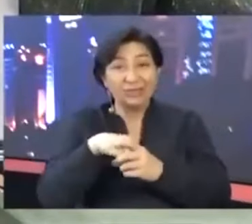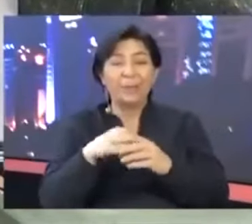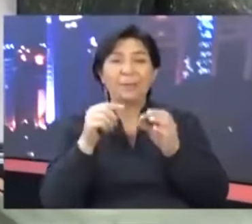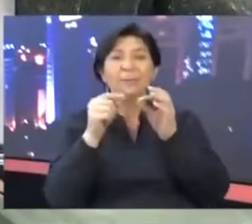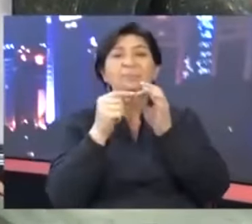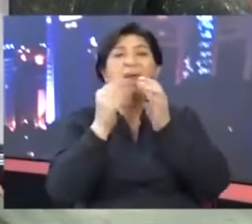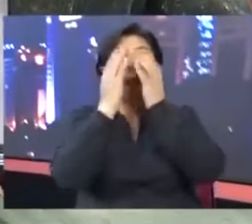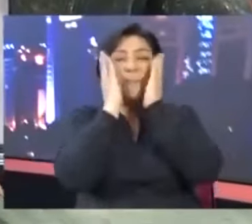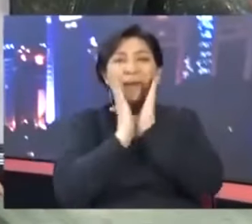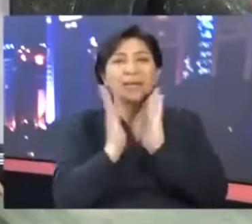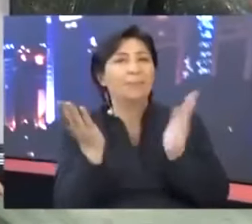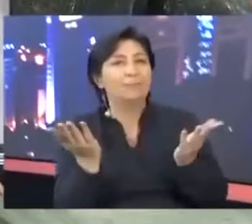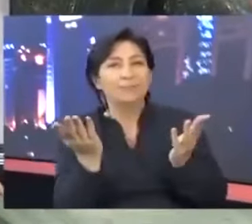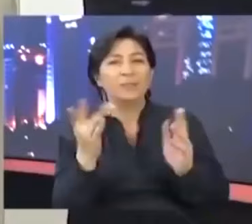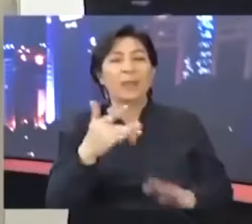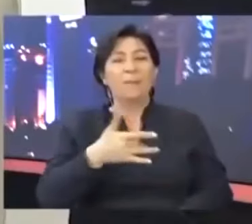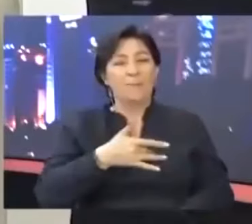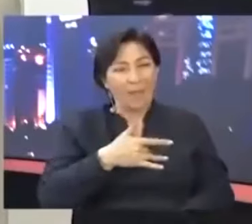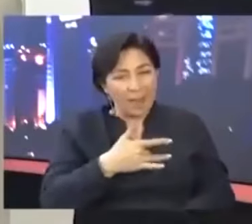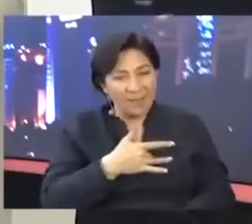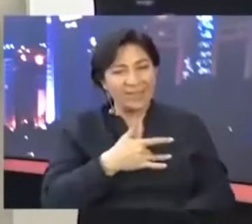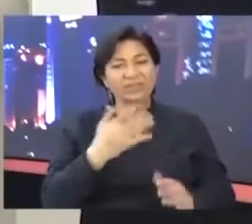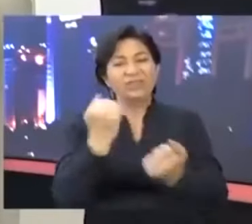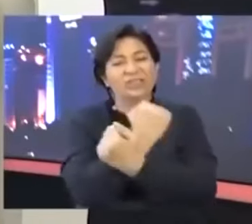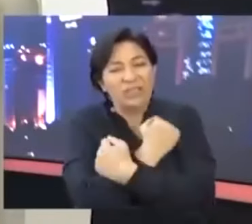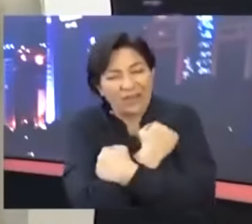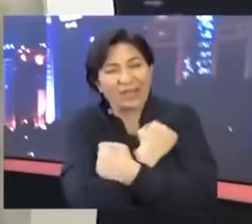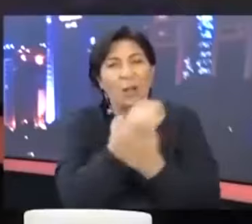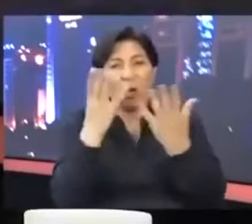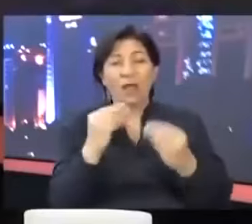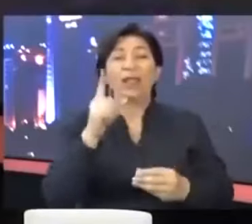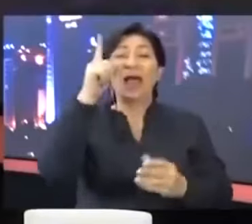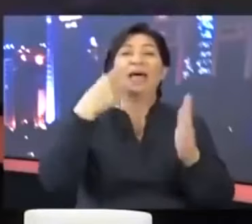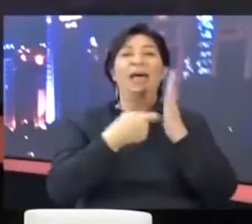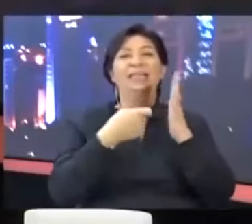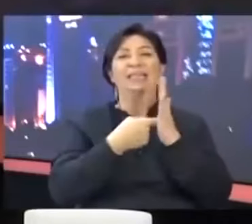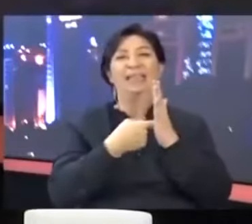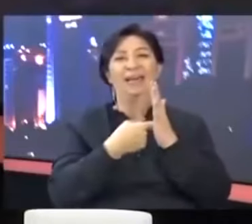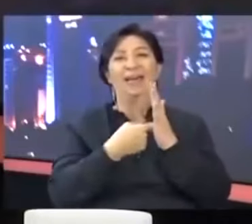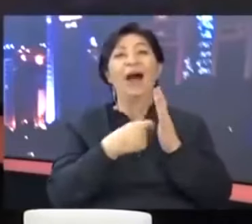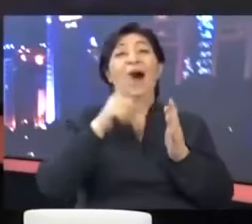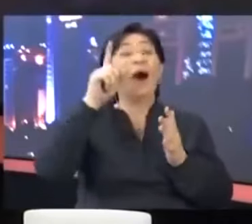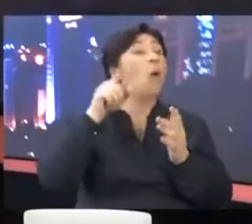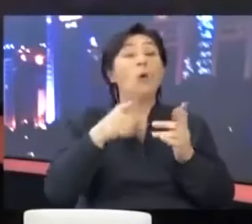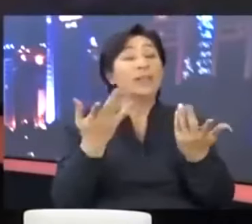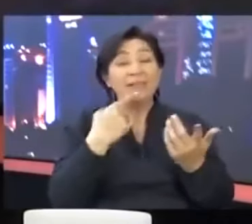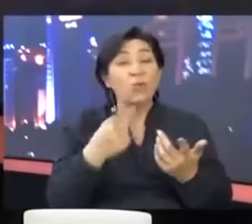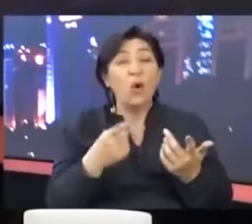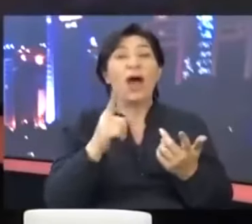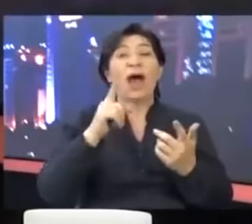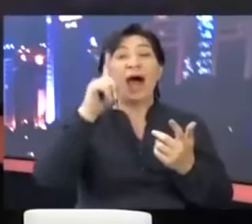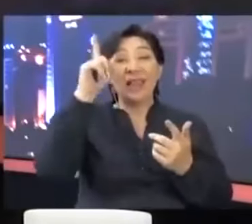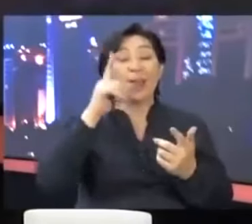Bismillahirrahmanirrahim yani merhametli ve şefkatli olan Allah'ın adıyla diye başlıyor değil mi orada Allah'ın merhametini ve şefkatini